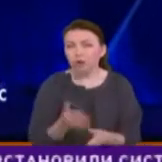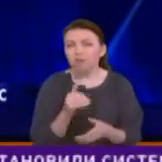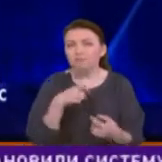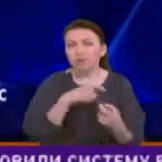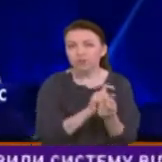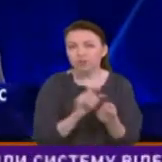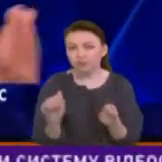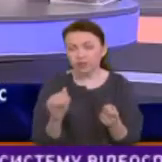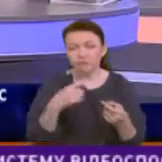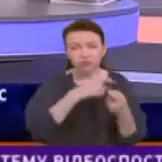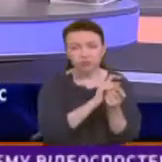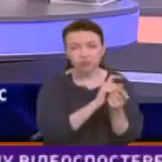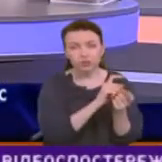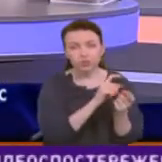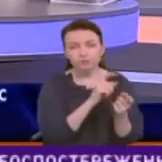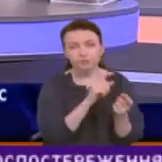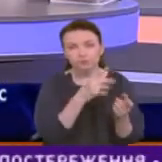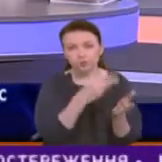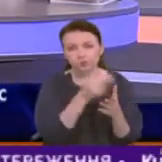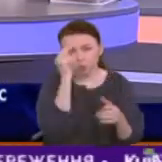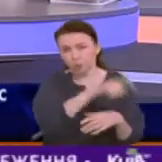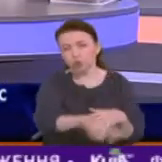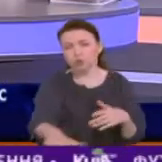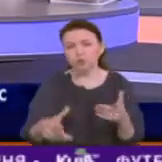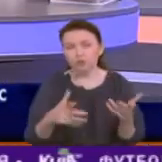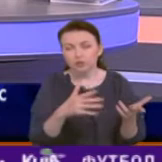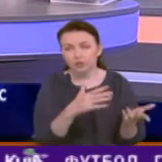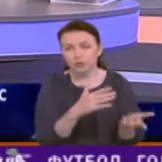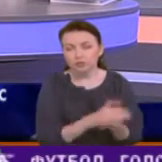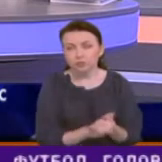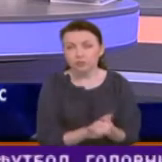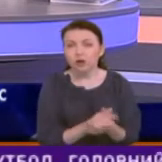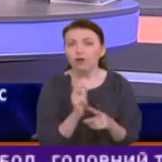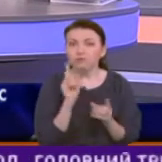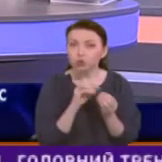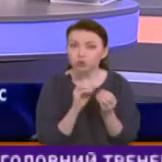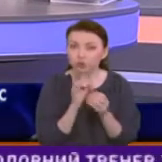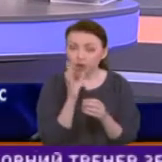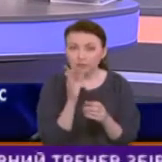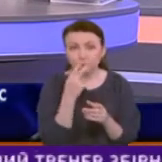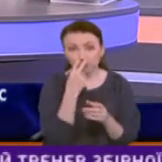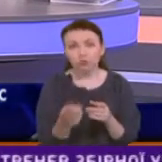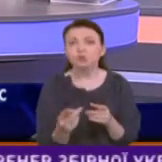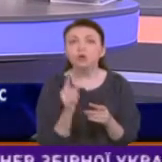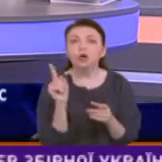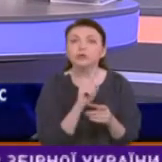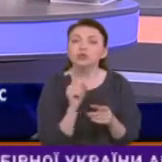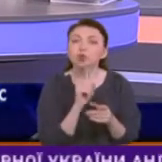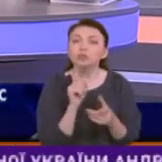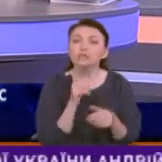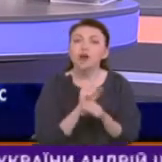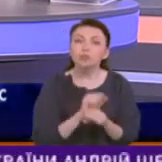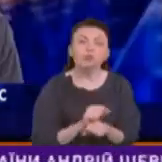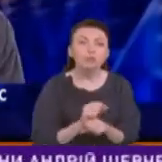конфлікті зі своїм учнем, який є предстоятелем Дептихіальної церкви. А в той же час ми бачимо про те, що